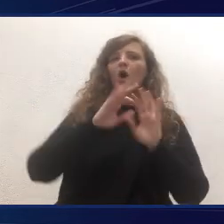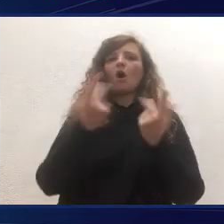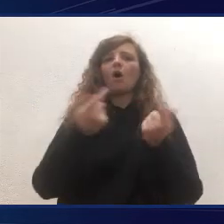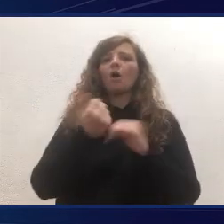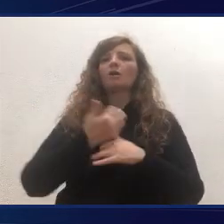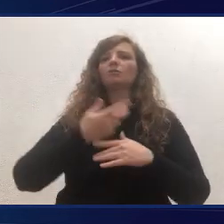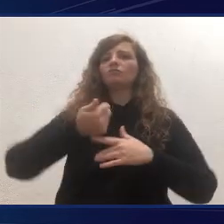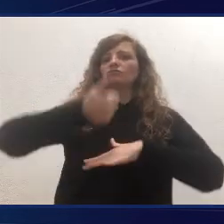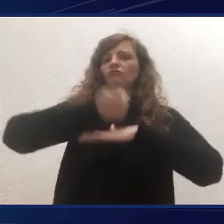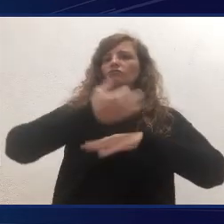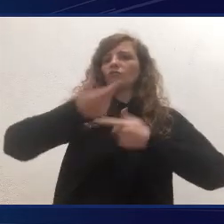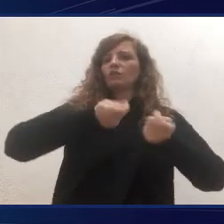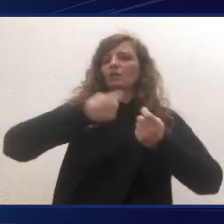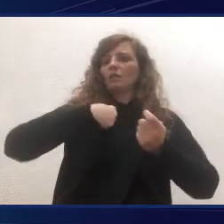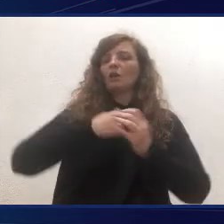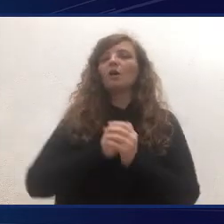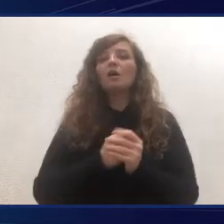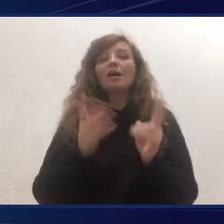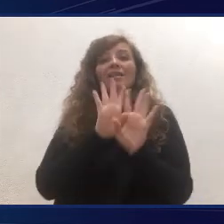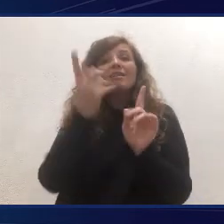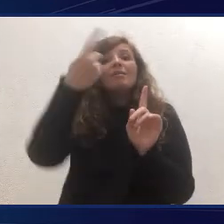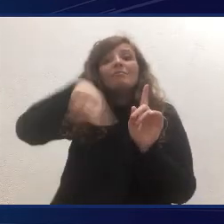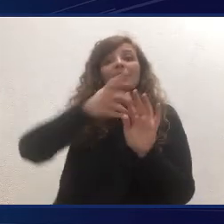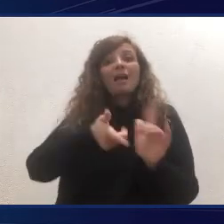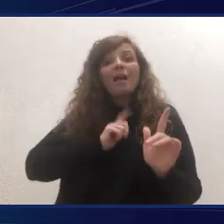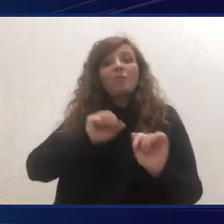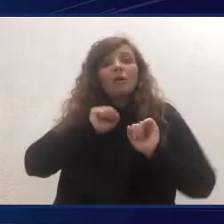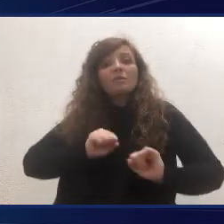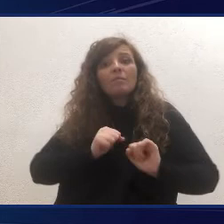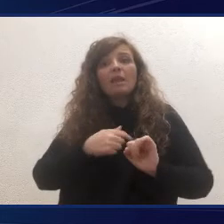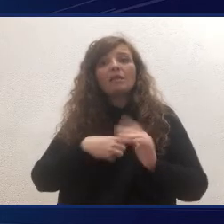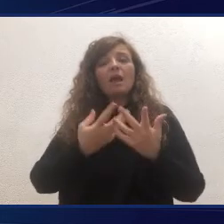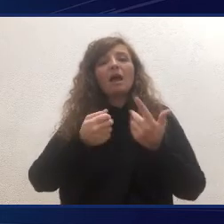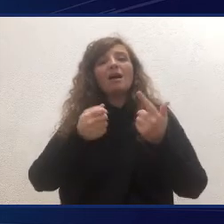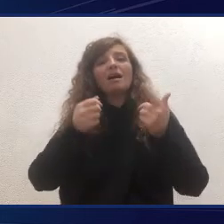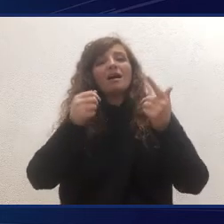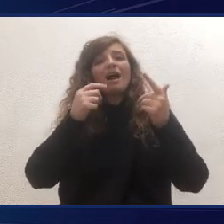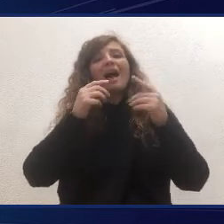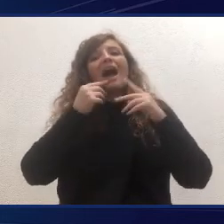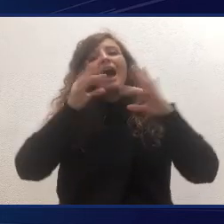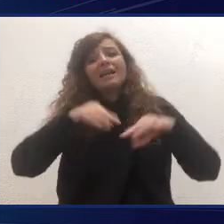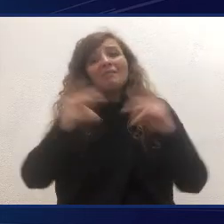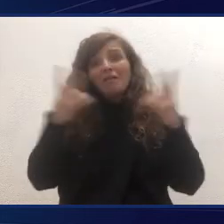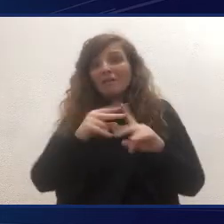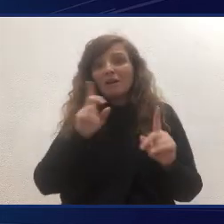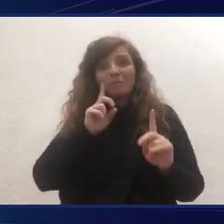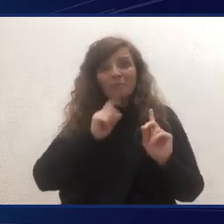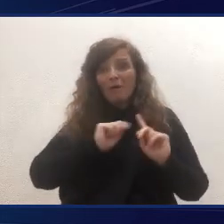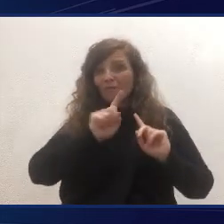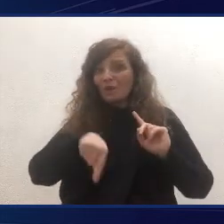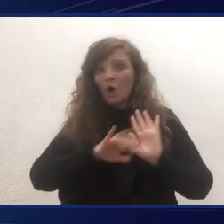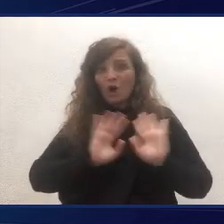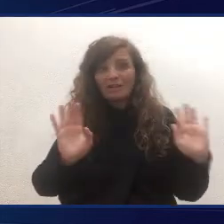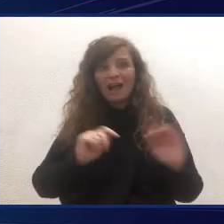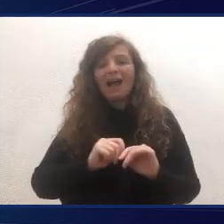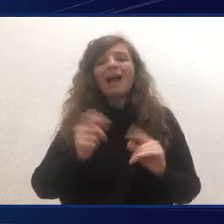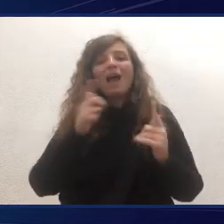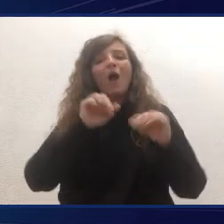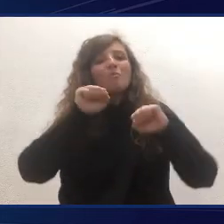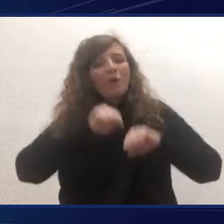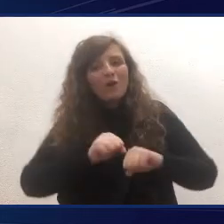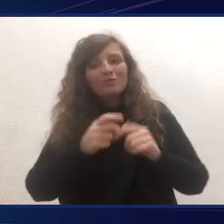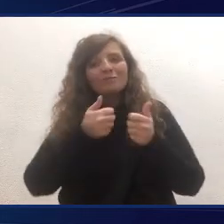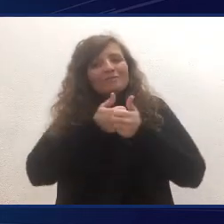la piena direzione, la direzione esclusiva. Questo mi ha permesso di perseguire e mi permette ancora